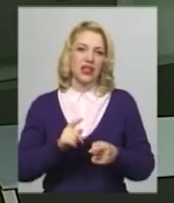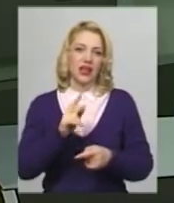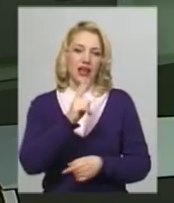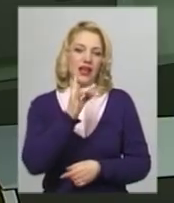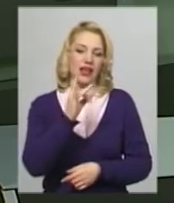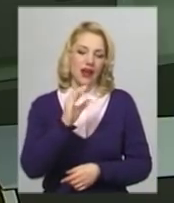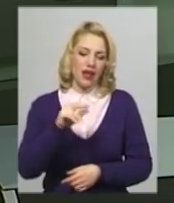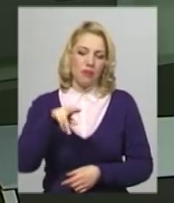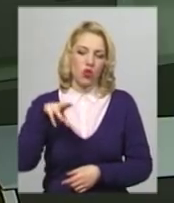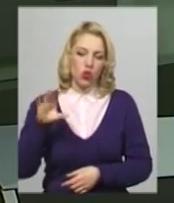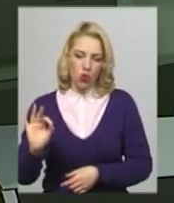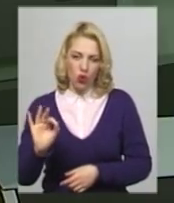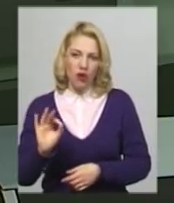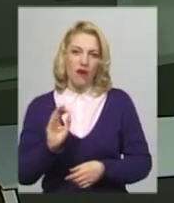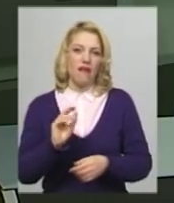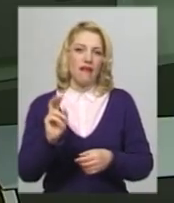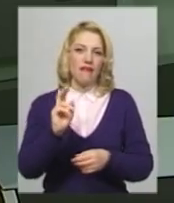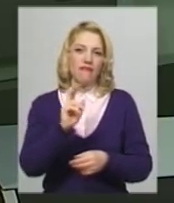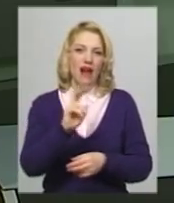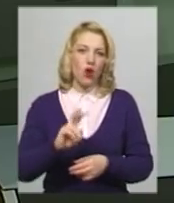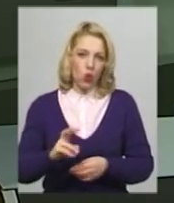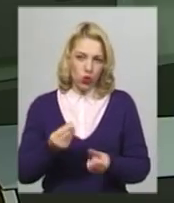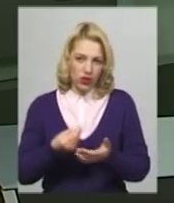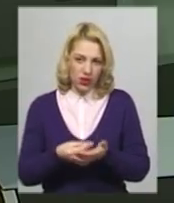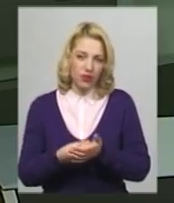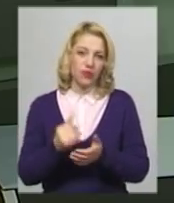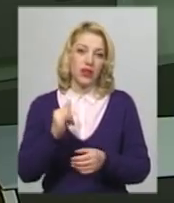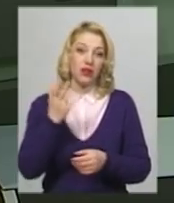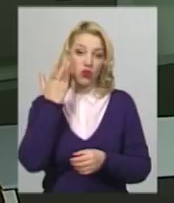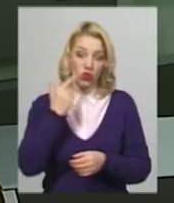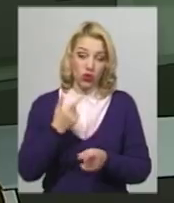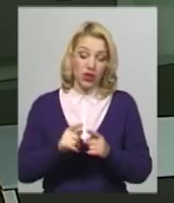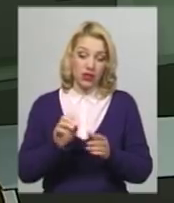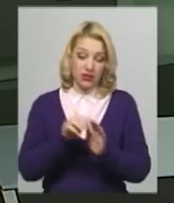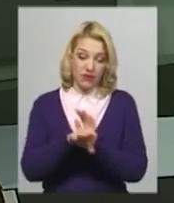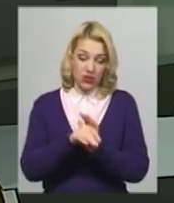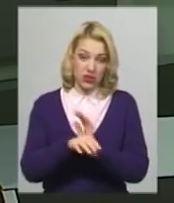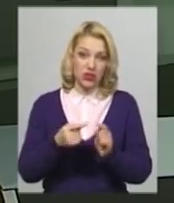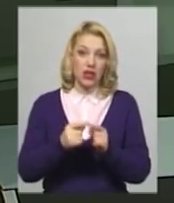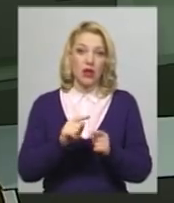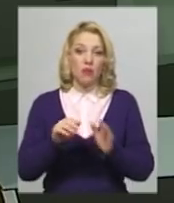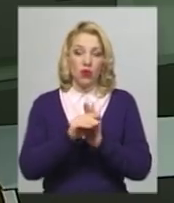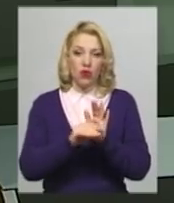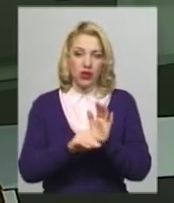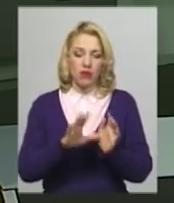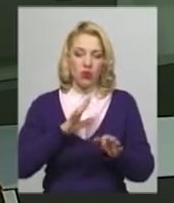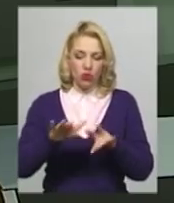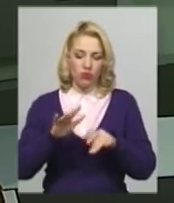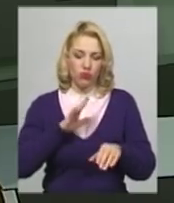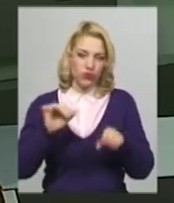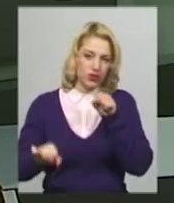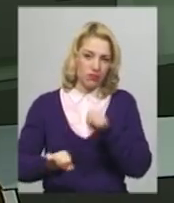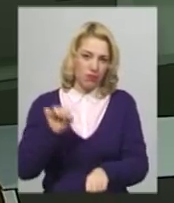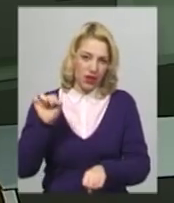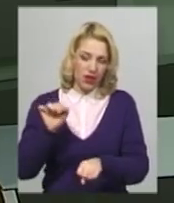під виглядом ліцензійного програмного забезпечення. Коли ж вірусну програму завантажували, комп'ютери давали збій інформації, в тому